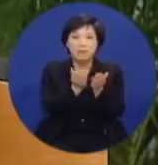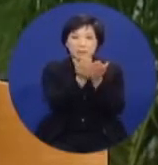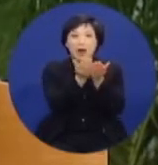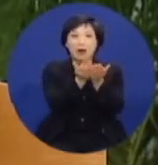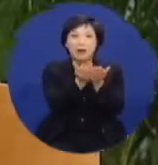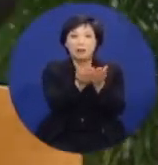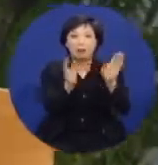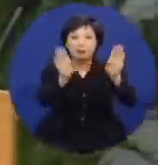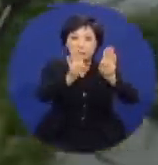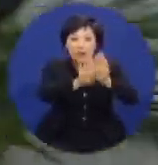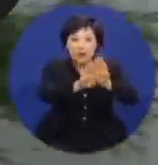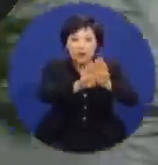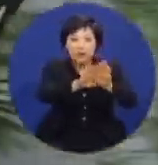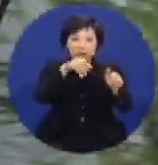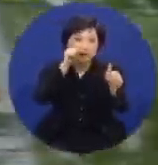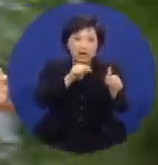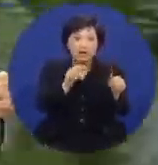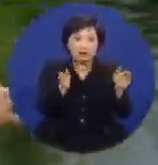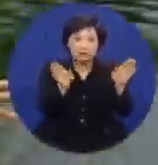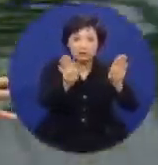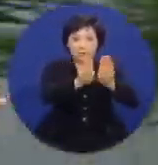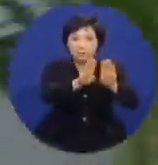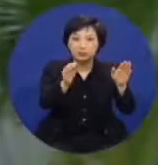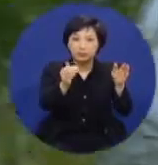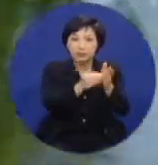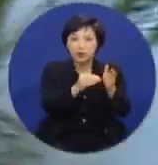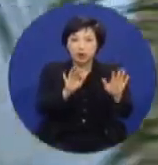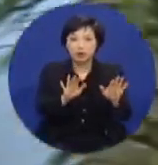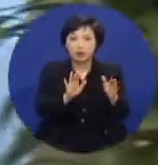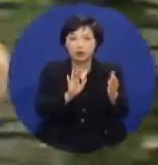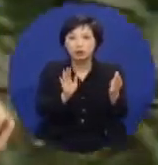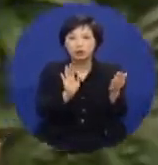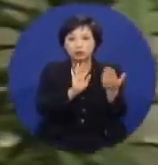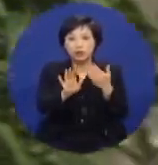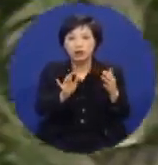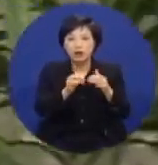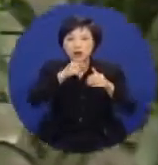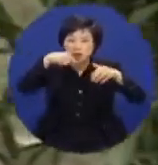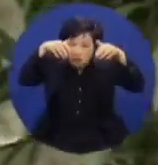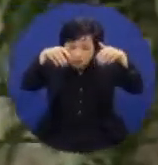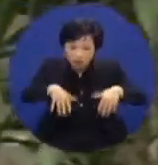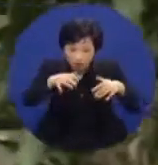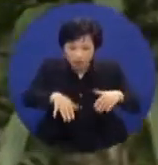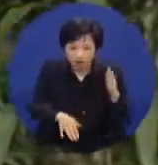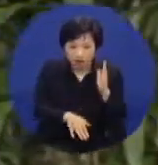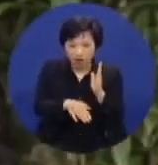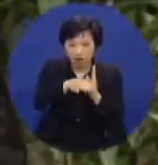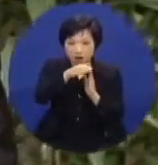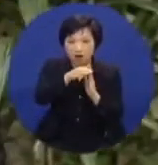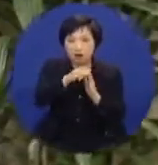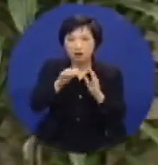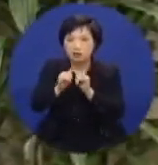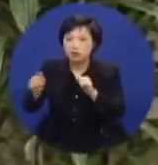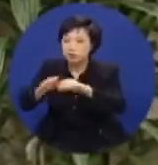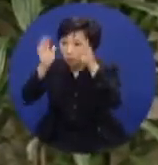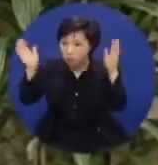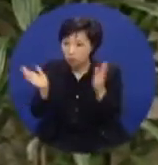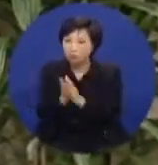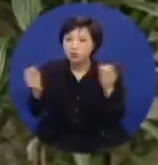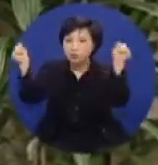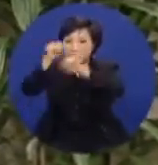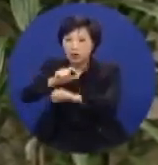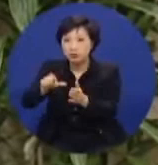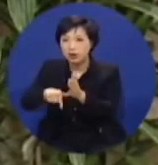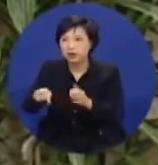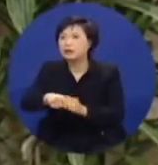넌 때부터 홍수가 나서 인류가 쌓아 닫다 어 멸망 받을 때 그게